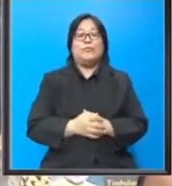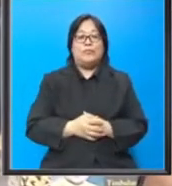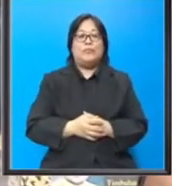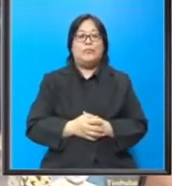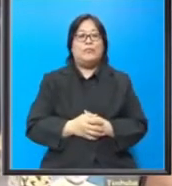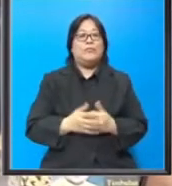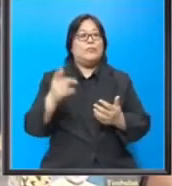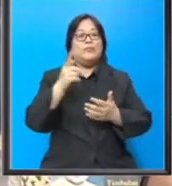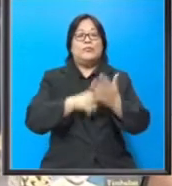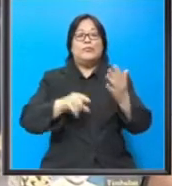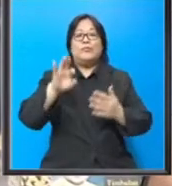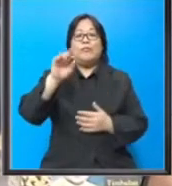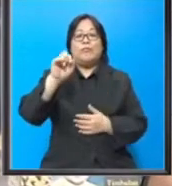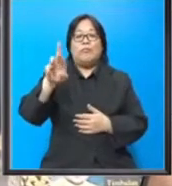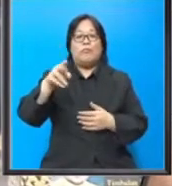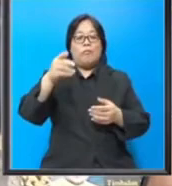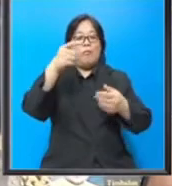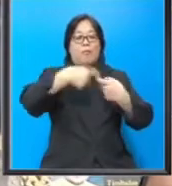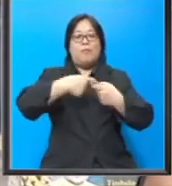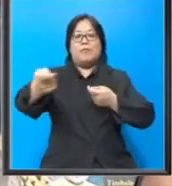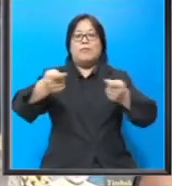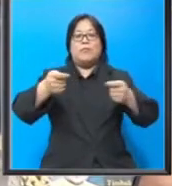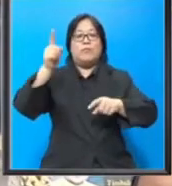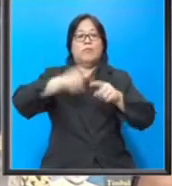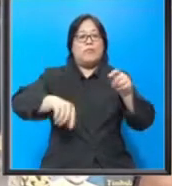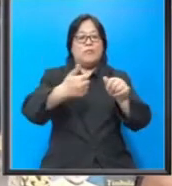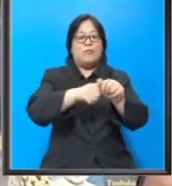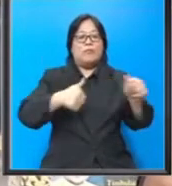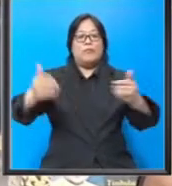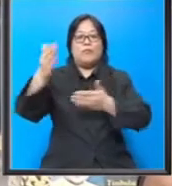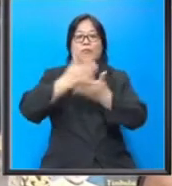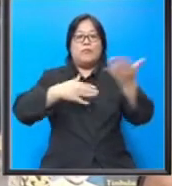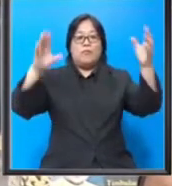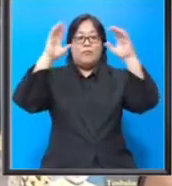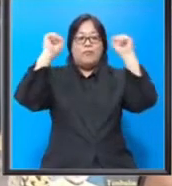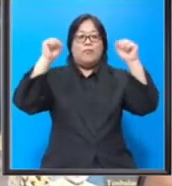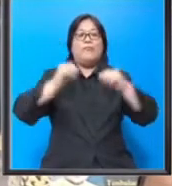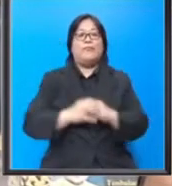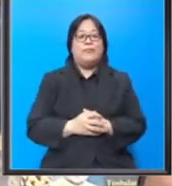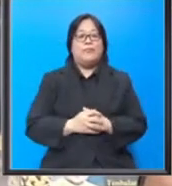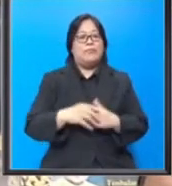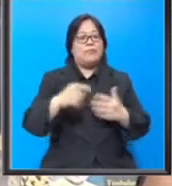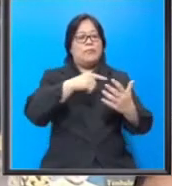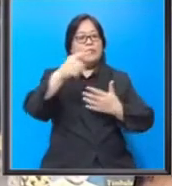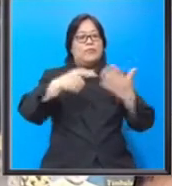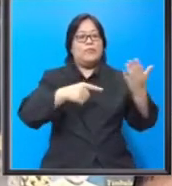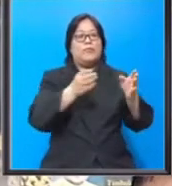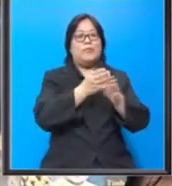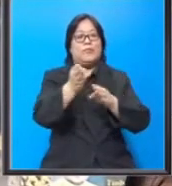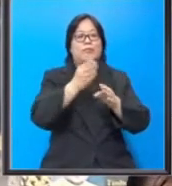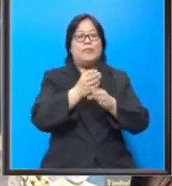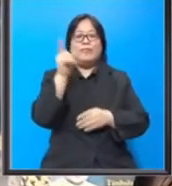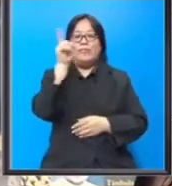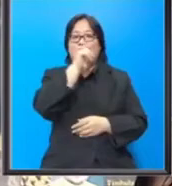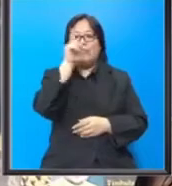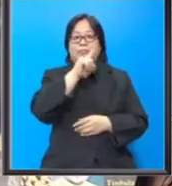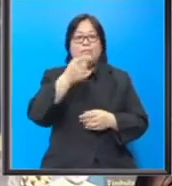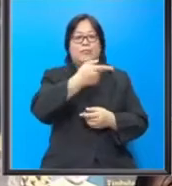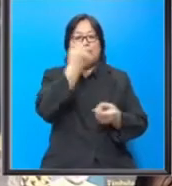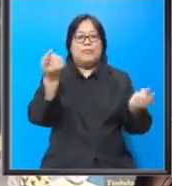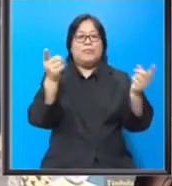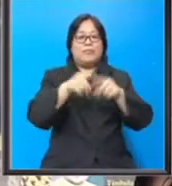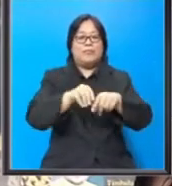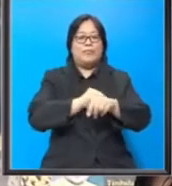faktor-faktor yang berkaitan dengan kaulan yang tidak dapat dielakkan oleh pihak majikan antara sektor-sektor yang amat terkesan akibat